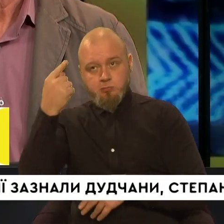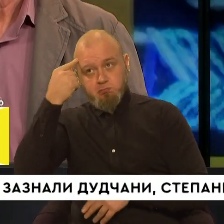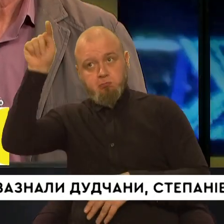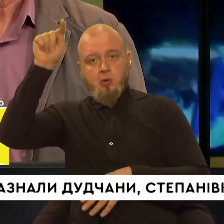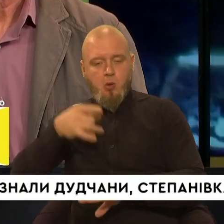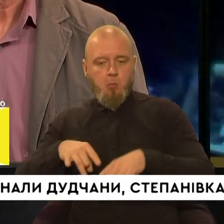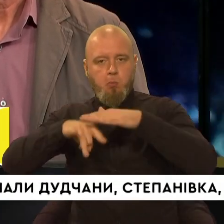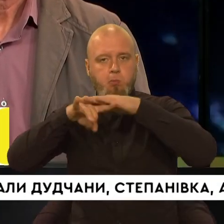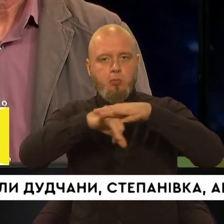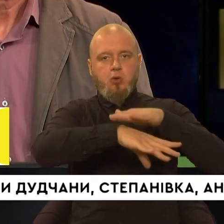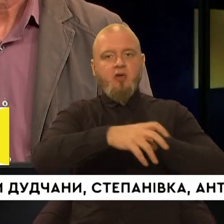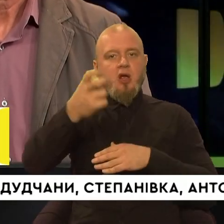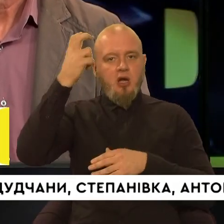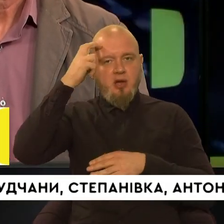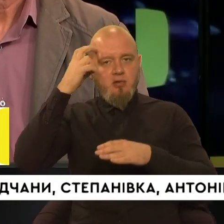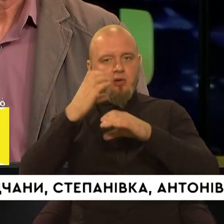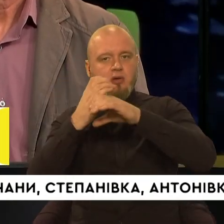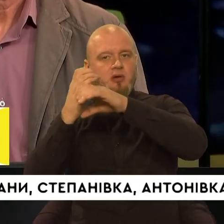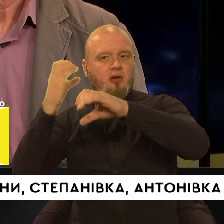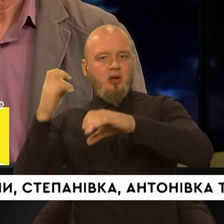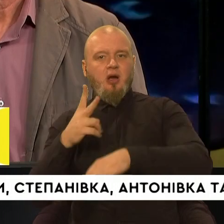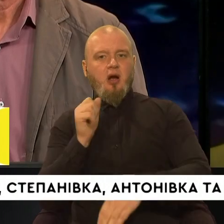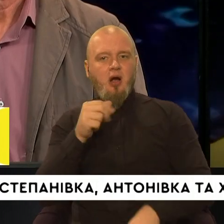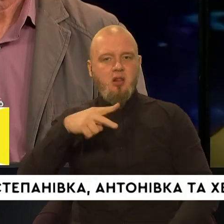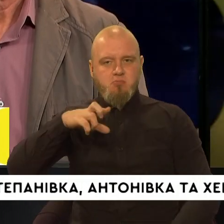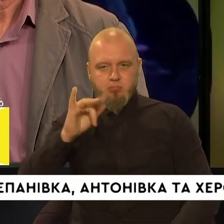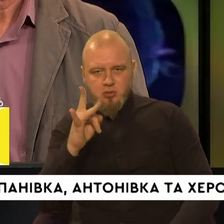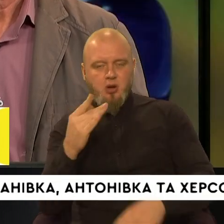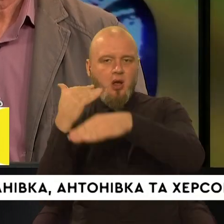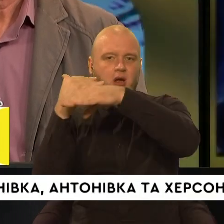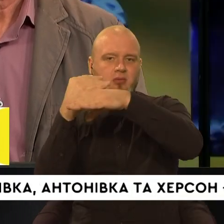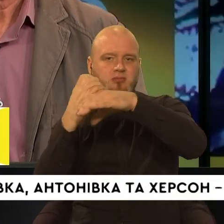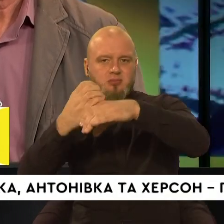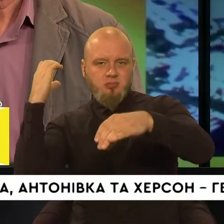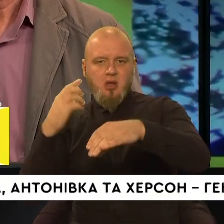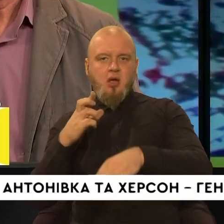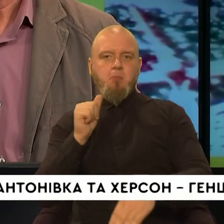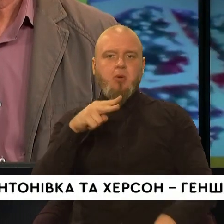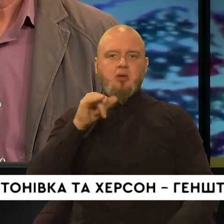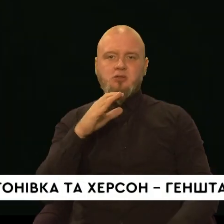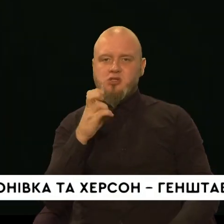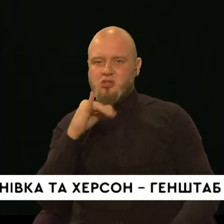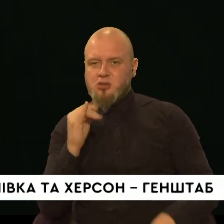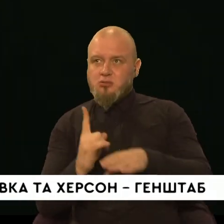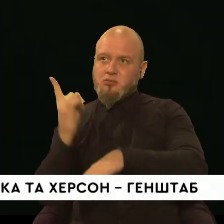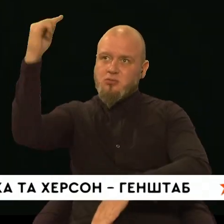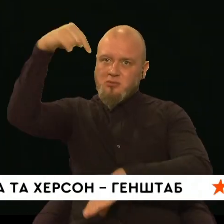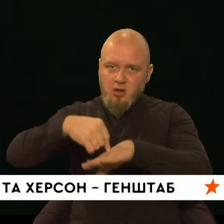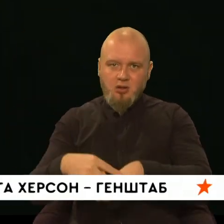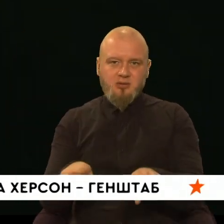додумалися бомбардувати Київ калібрами, крилатими, балістичними ракетами і так далі. Він на собі